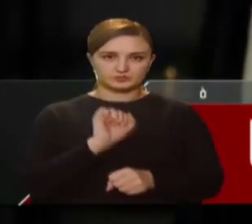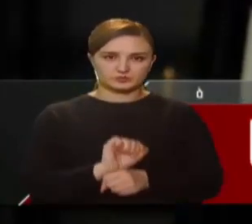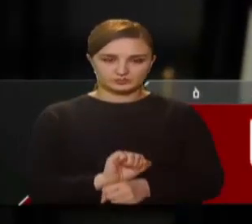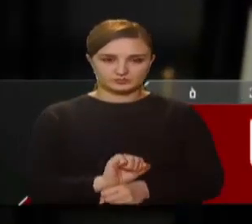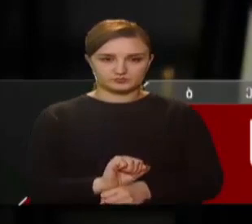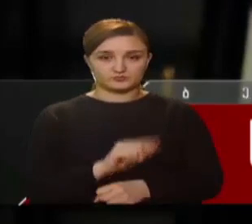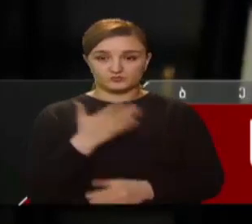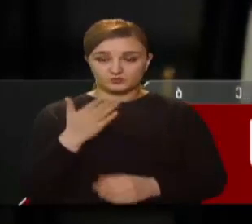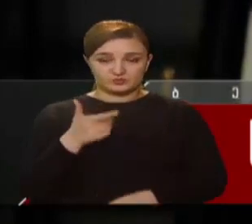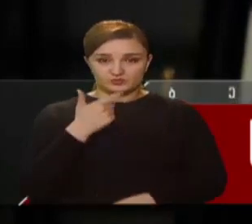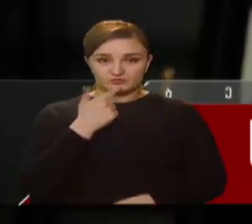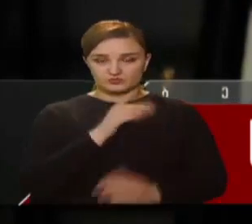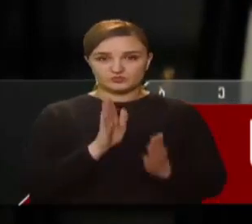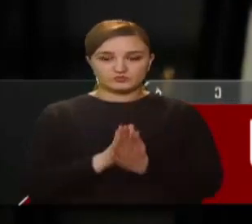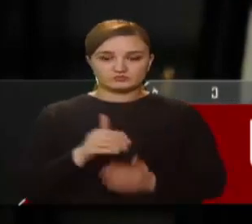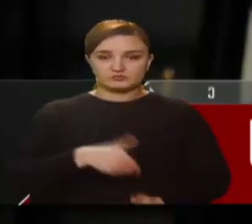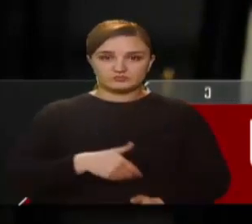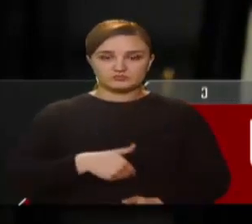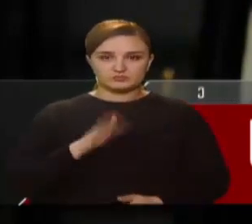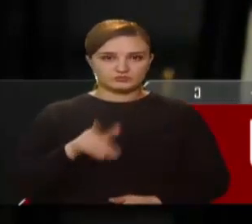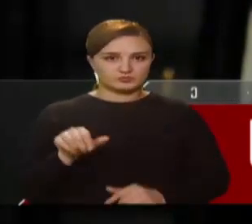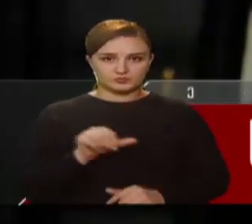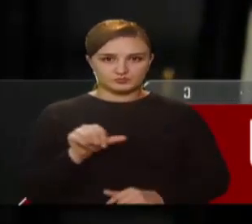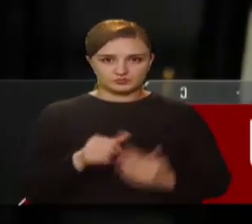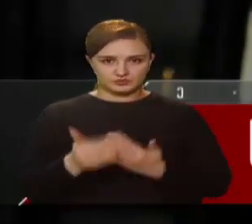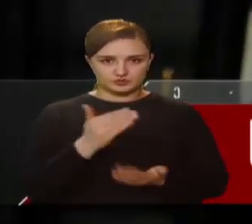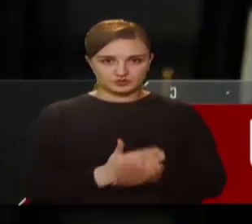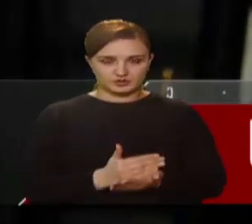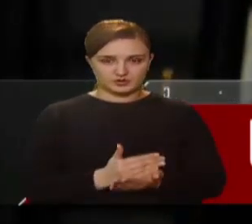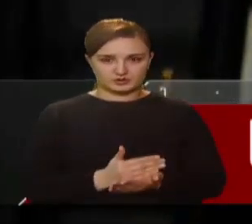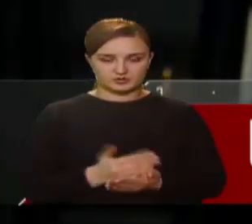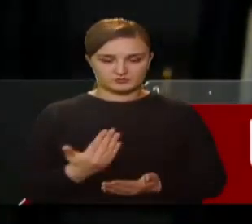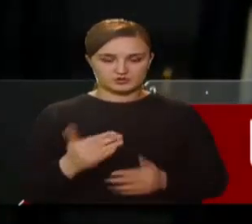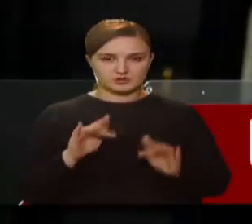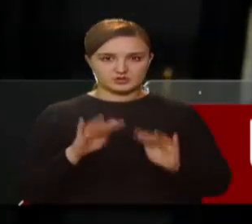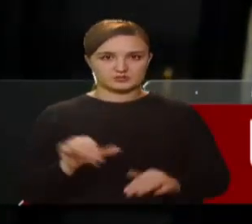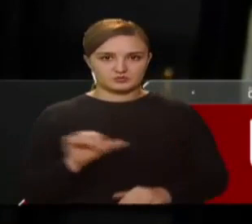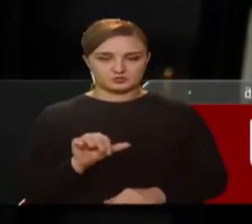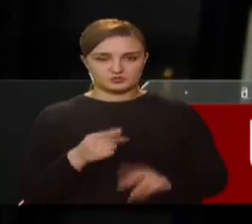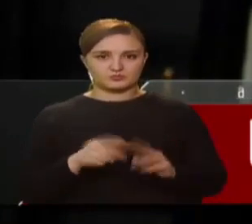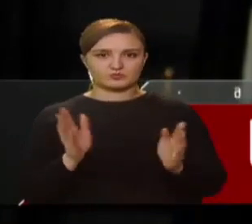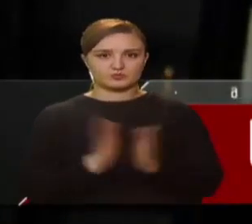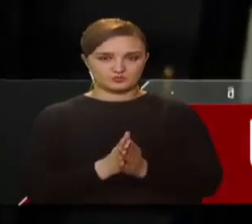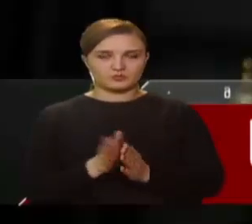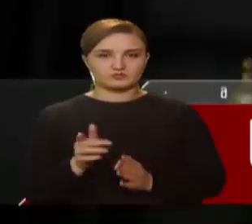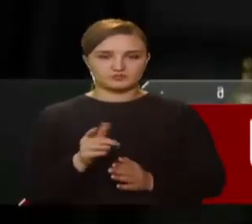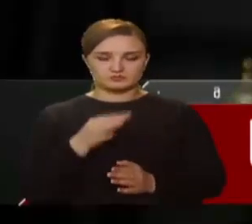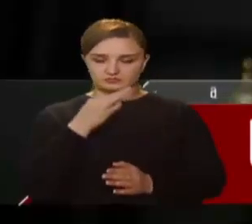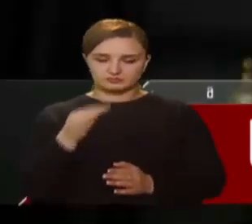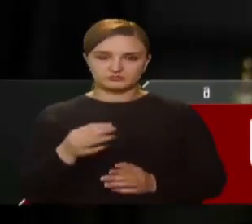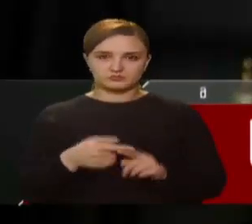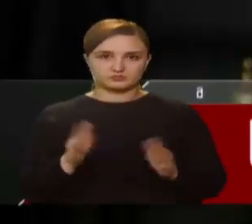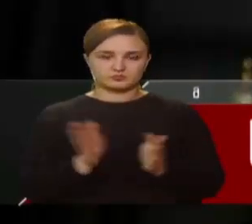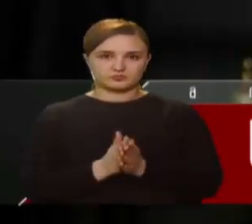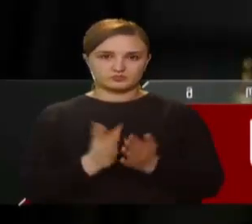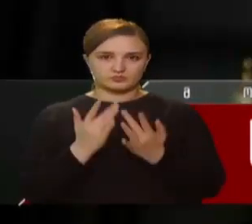da azi, nu sunt misi procesi, oar copitati mă kmedos misak meze, tchoves, da, au tchoisrom, am tchoni s-au pus